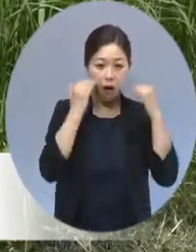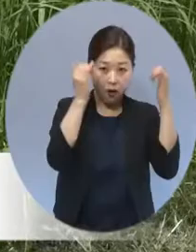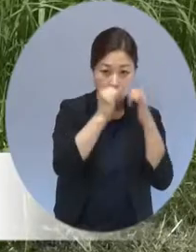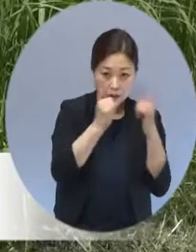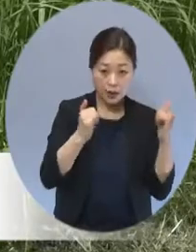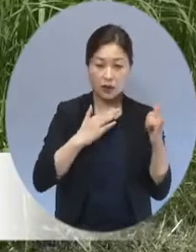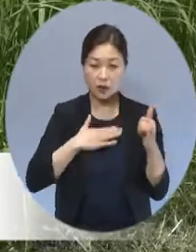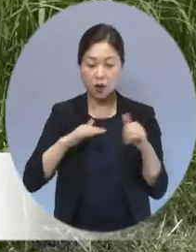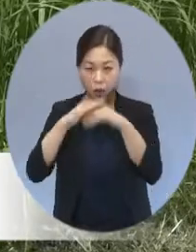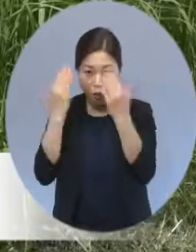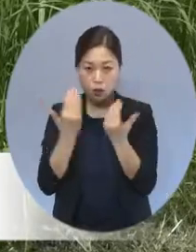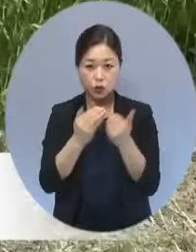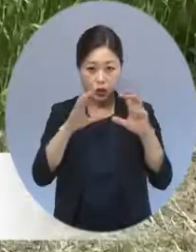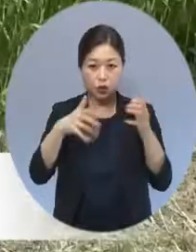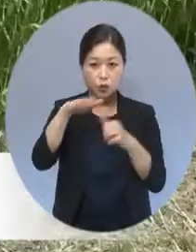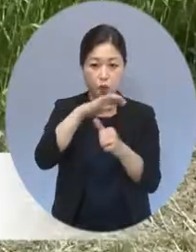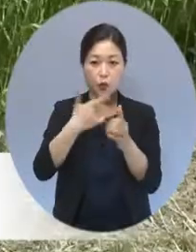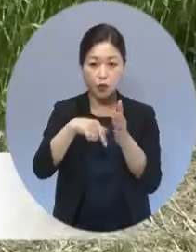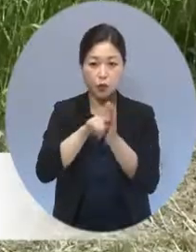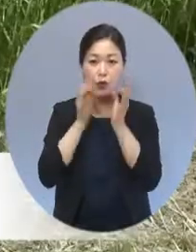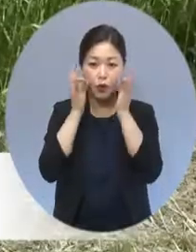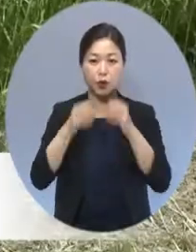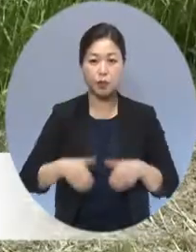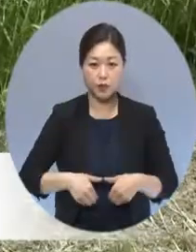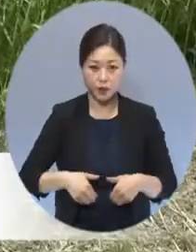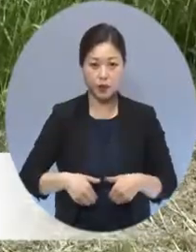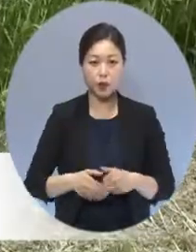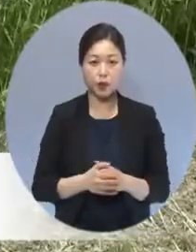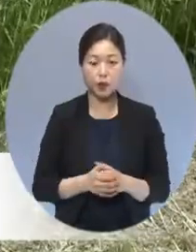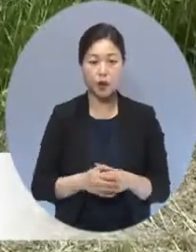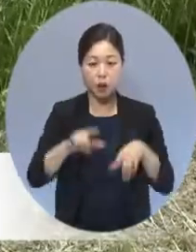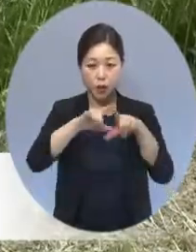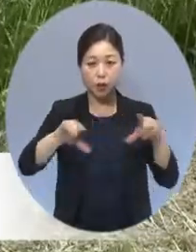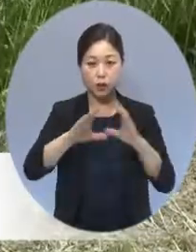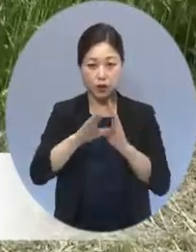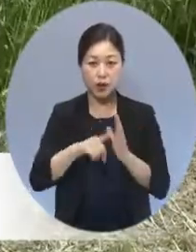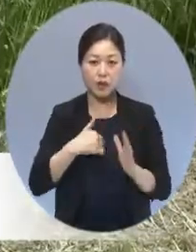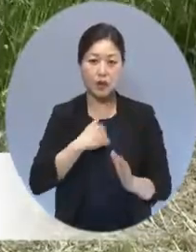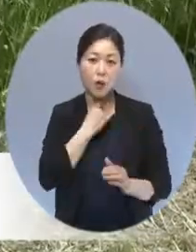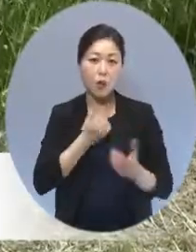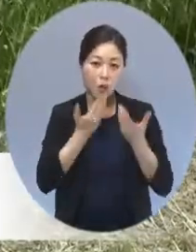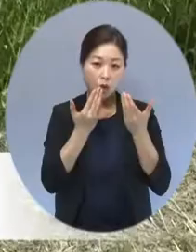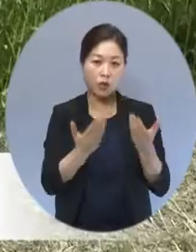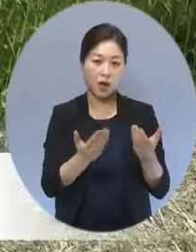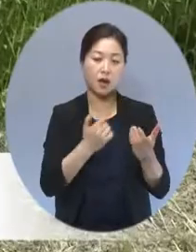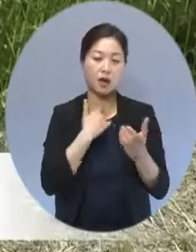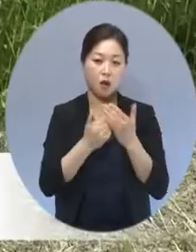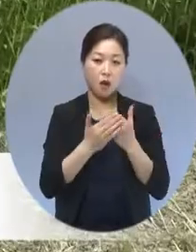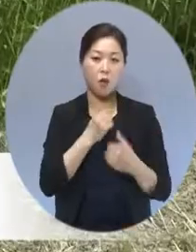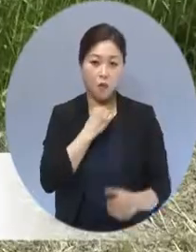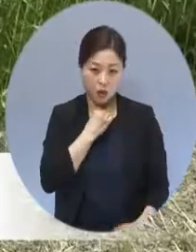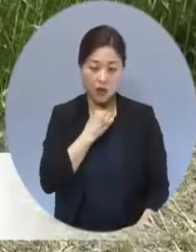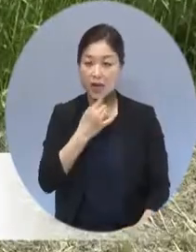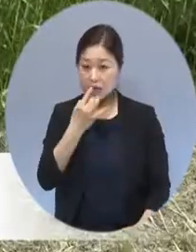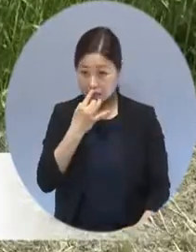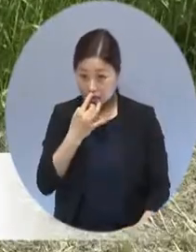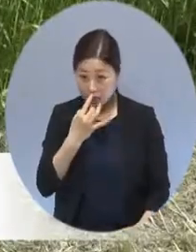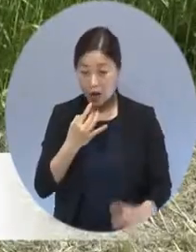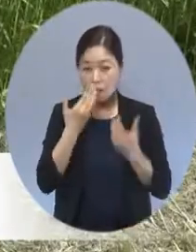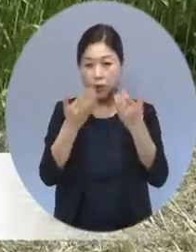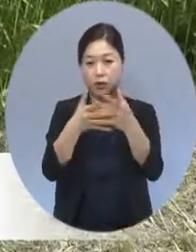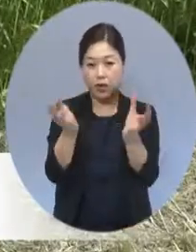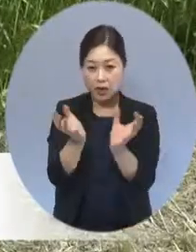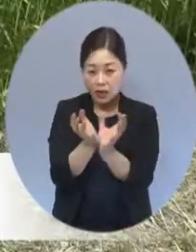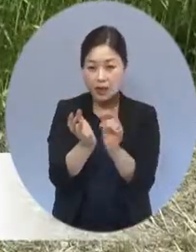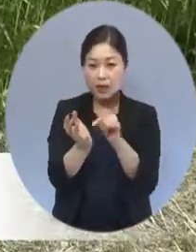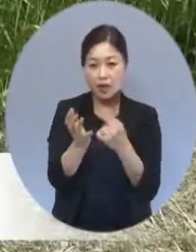위해 노력해야 된다고 생각합니다. 제가 평소에 봉사를 많이 해보고 싶었는데 씨앗봉사단을 통해서 많은